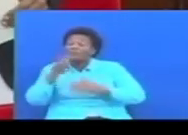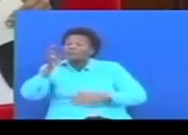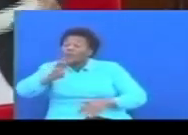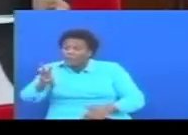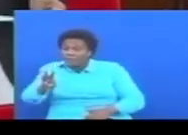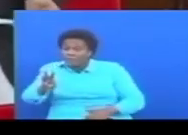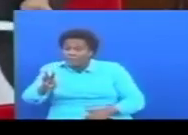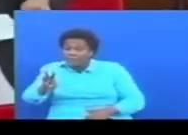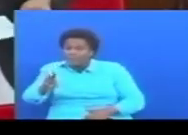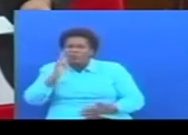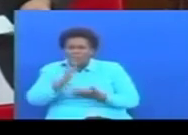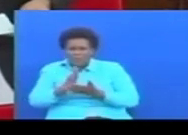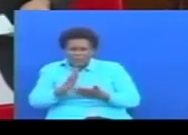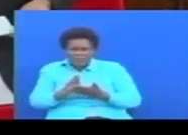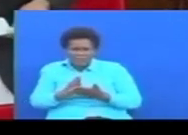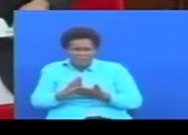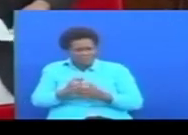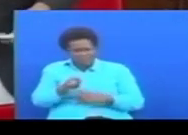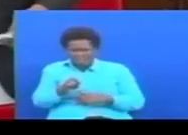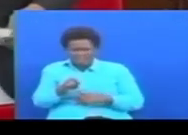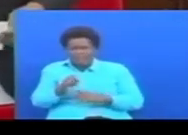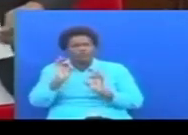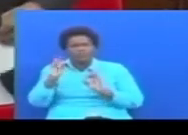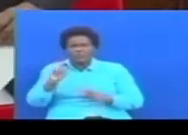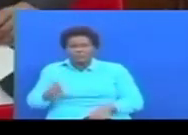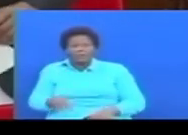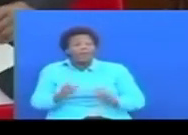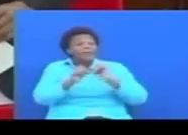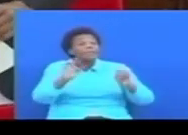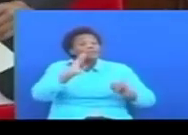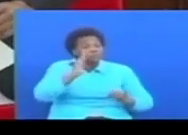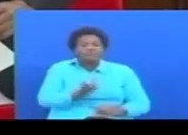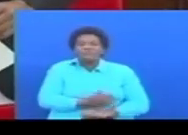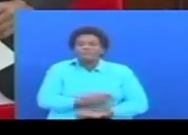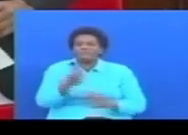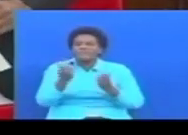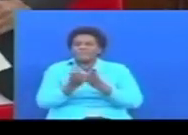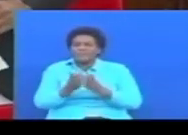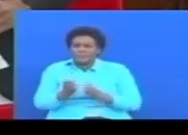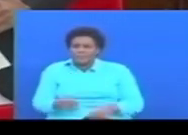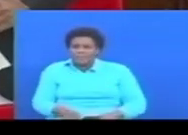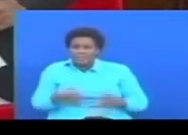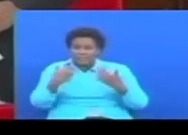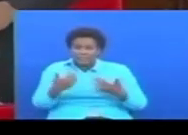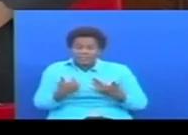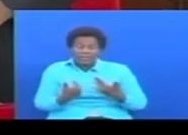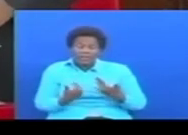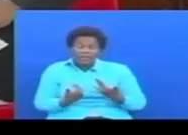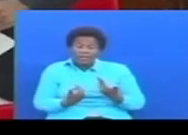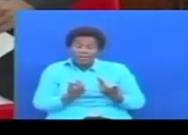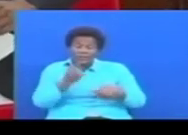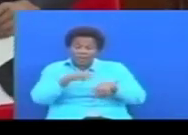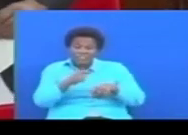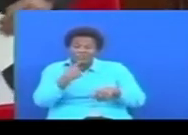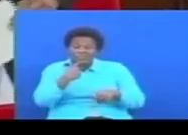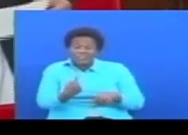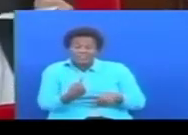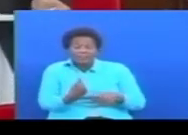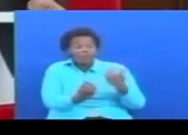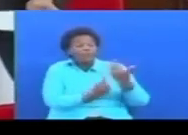na umuhimu wa kutaka kujua hilo, na sisi tunasema kwamba unapojaza mahala unapotoka